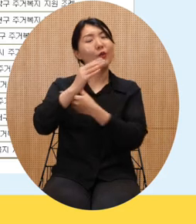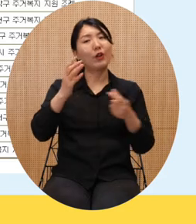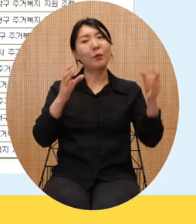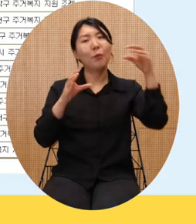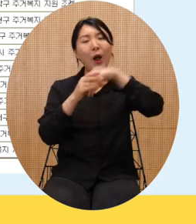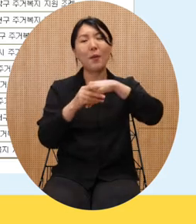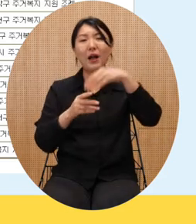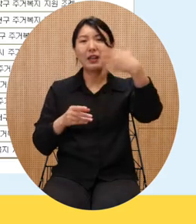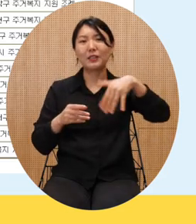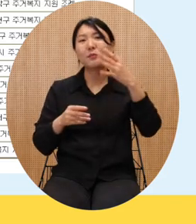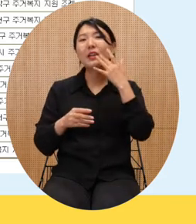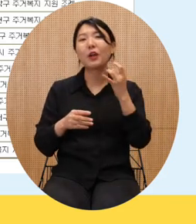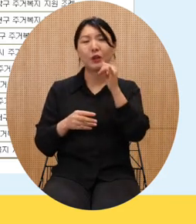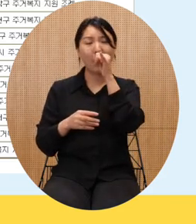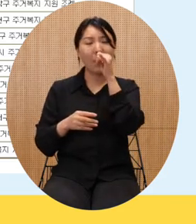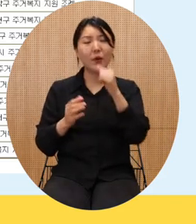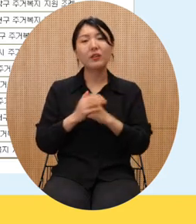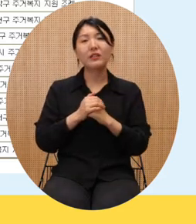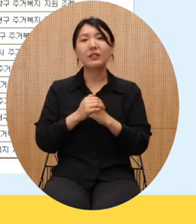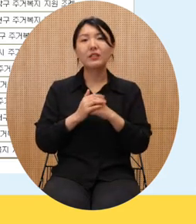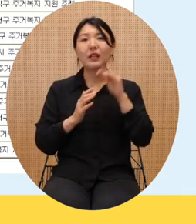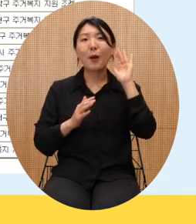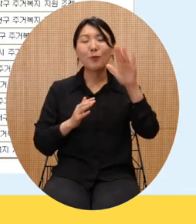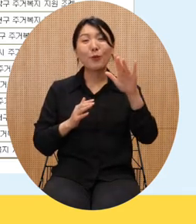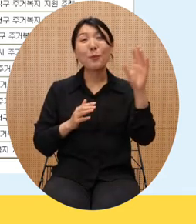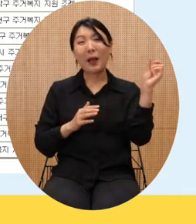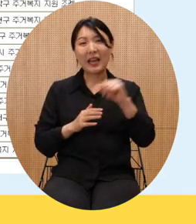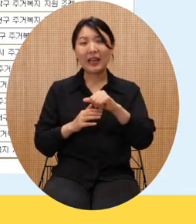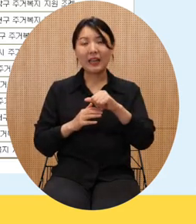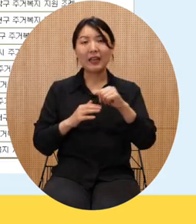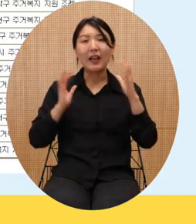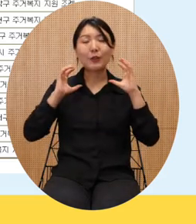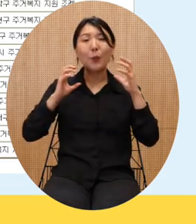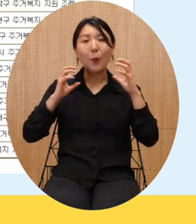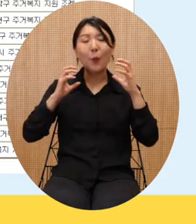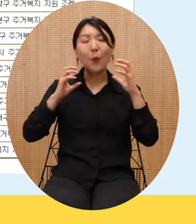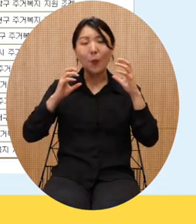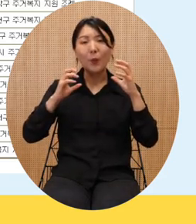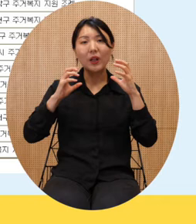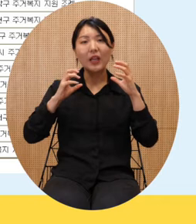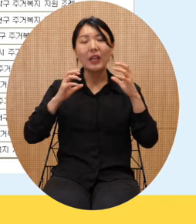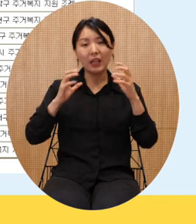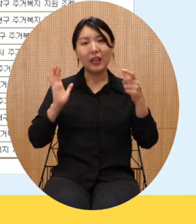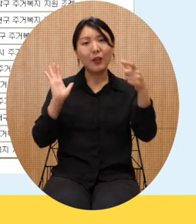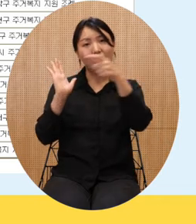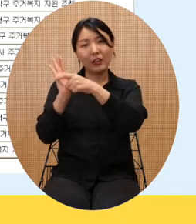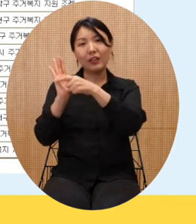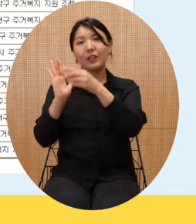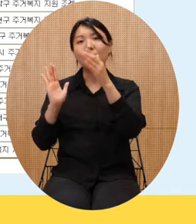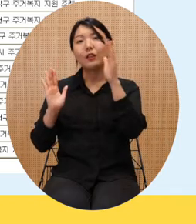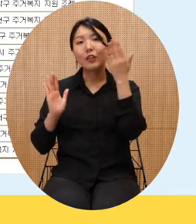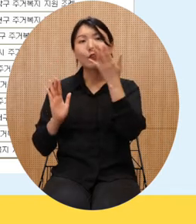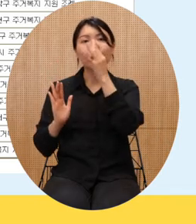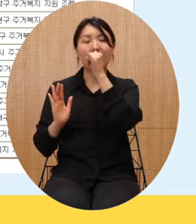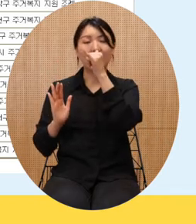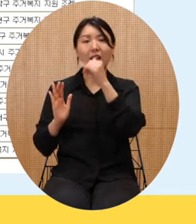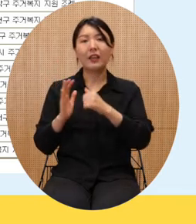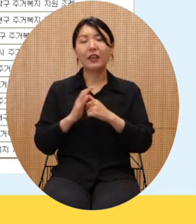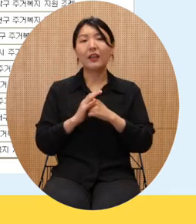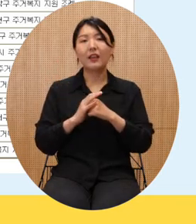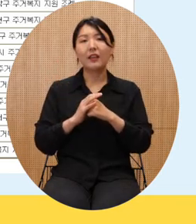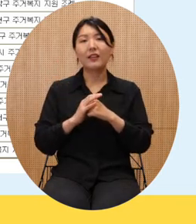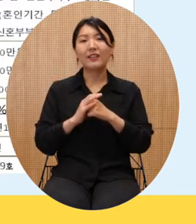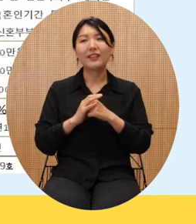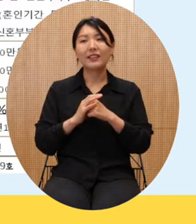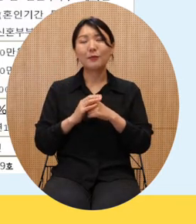조례에 지금 안 들어가 있죠. 시흥은 앞으로 빨리 아동 조례에 아동이 명시될